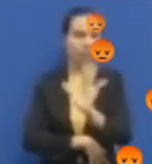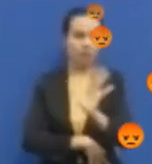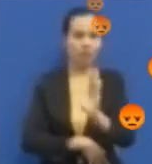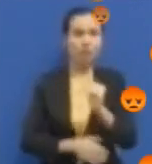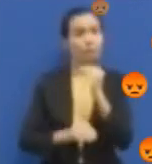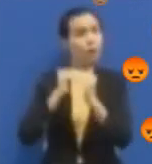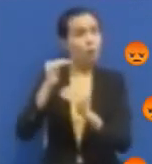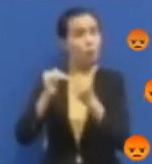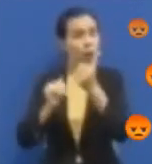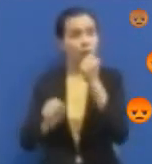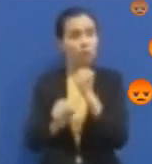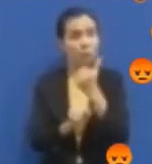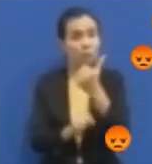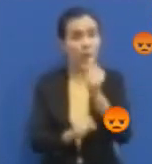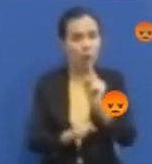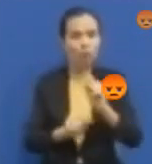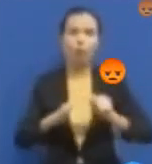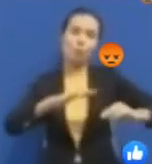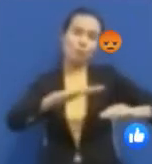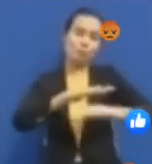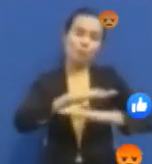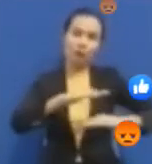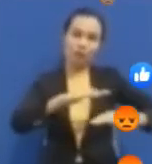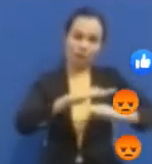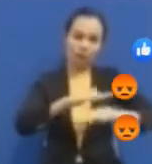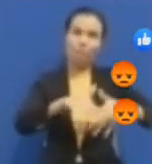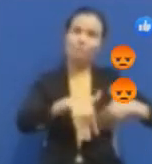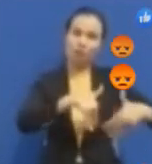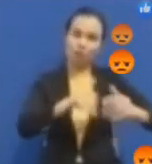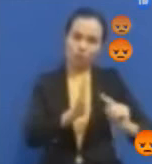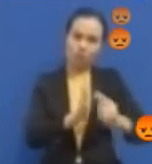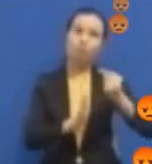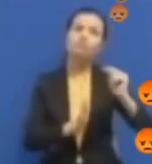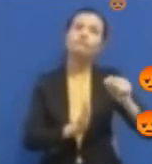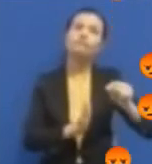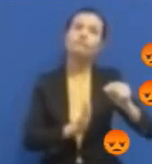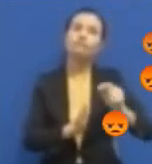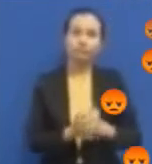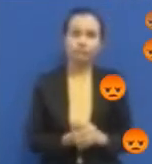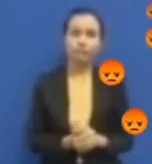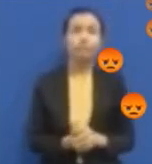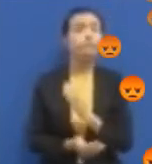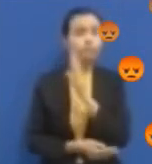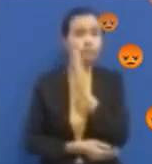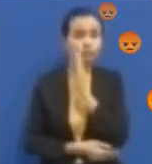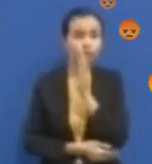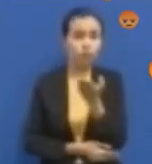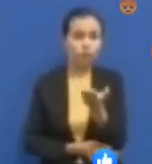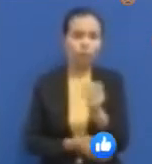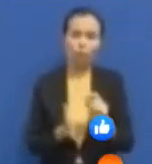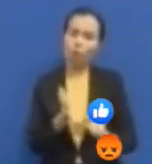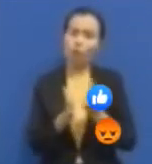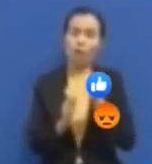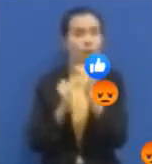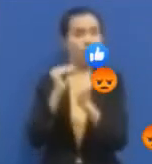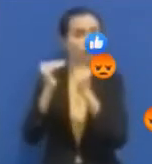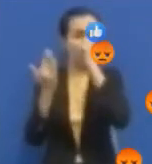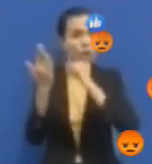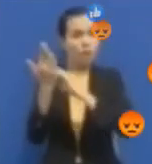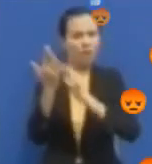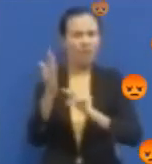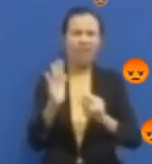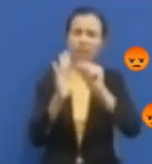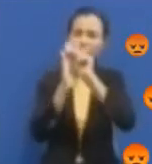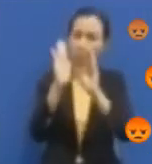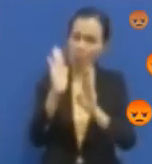สำเร็จได้ต้องเริ่มที่รากฐานซึ่งนั่นก็คือประชาชนดังนั้นถ้าการตั้งต้นปฏิรูปประเทศด้วยการมอบนโยบ